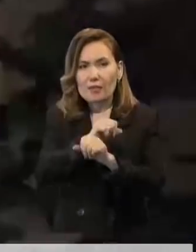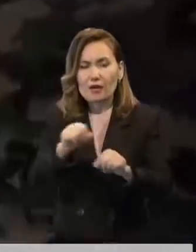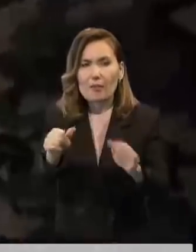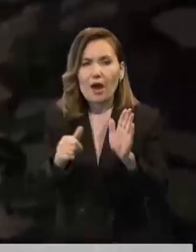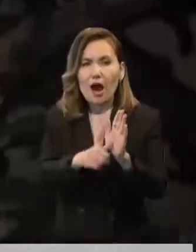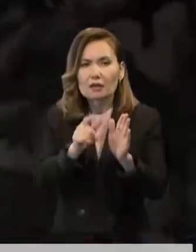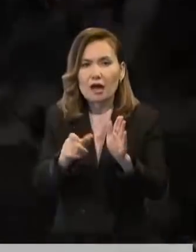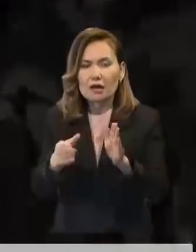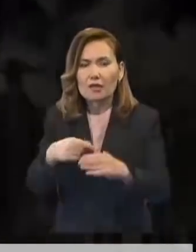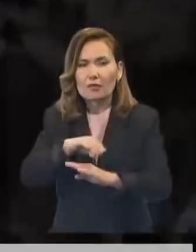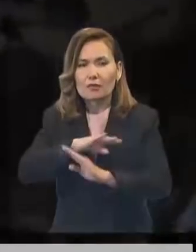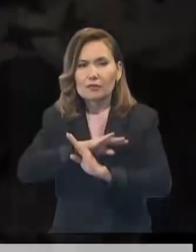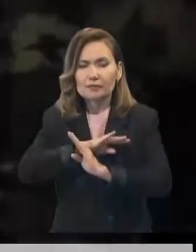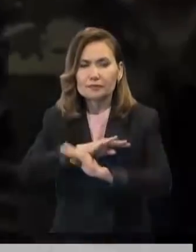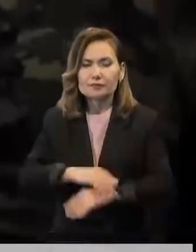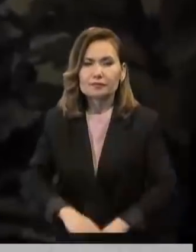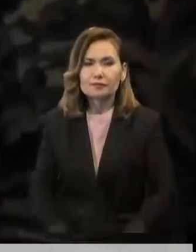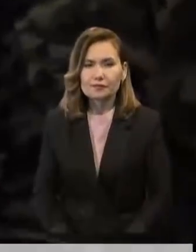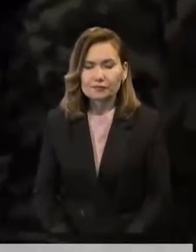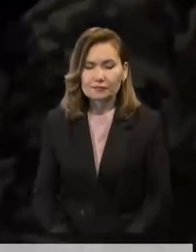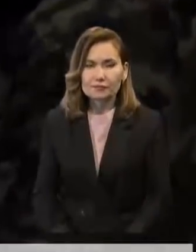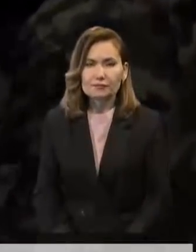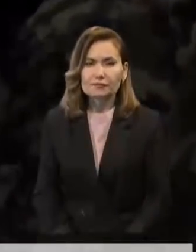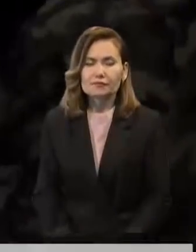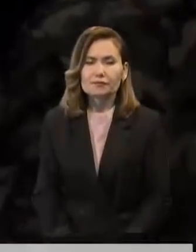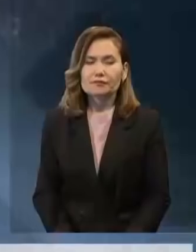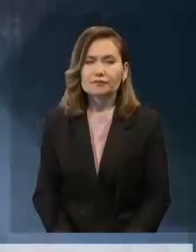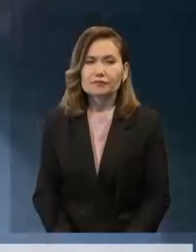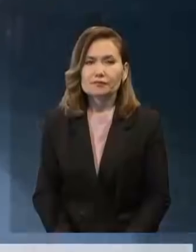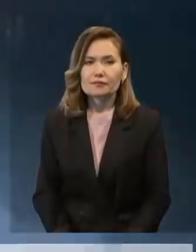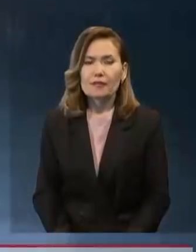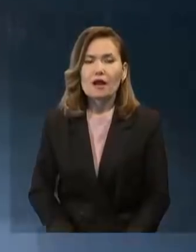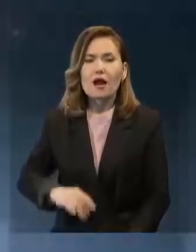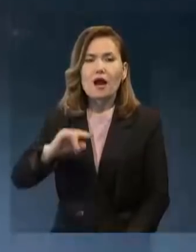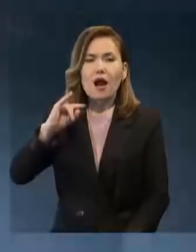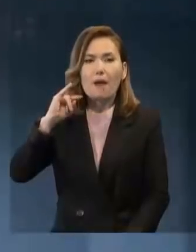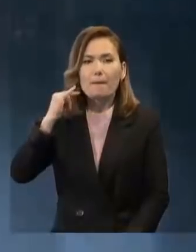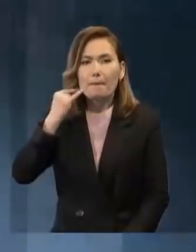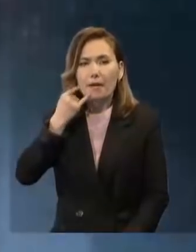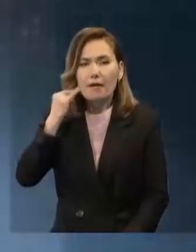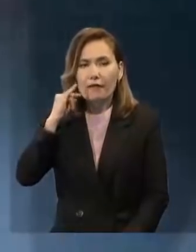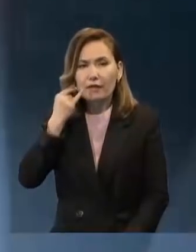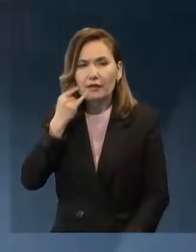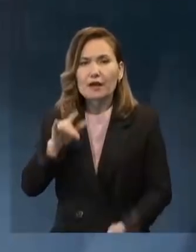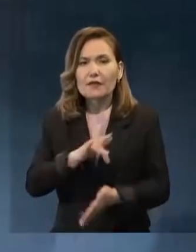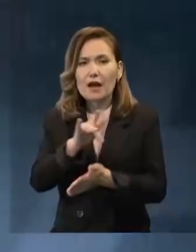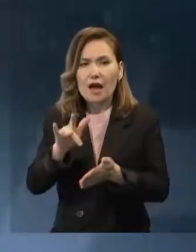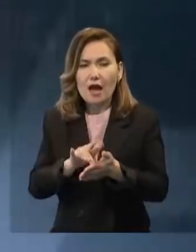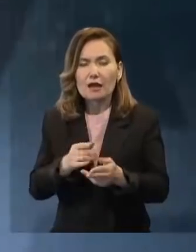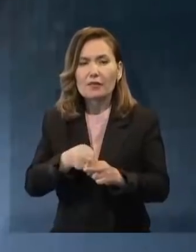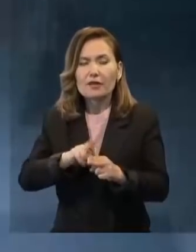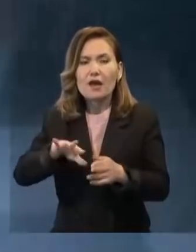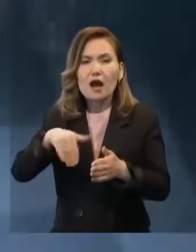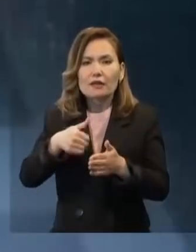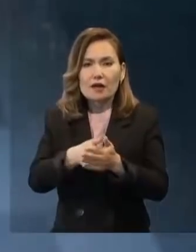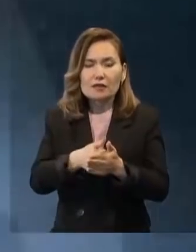6 адам ажал құшқан еді. Ел жаңалықтарына қайта ойсақ, Павлодар қаласында